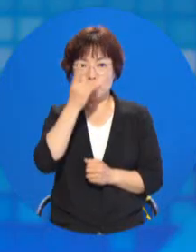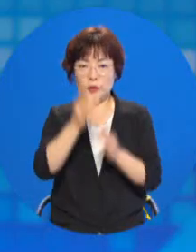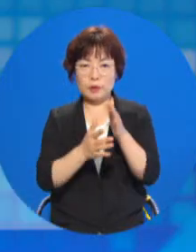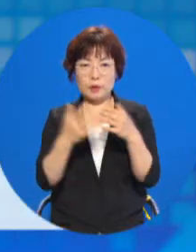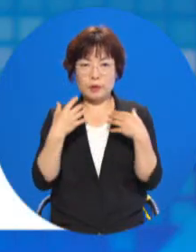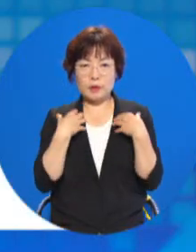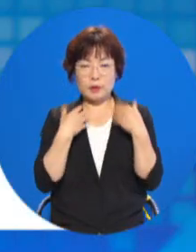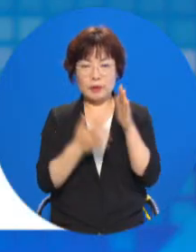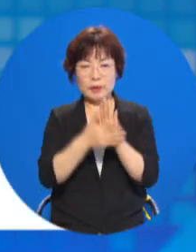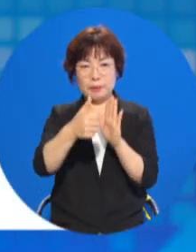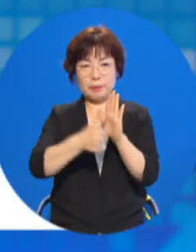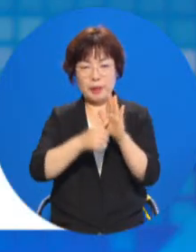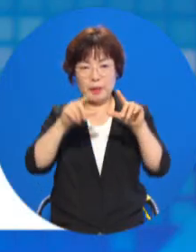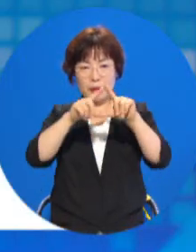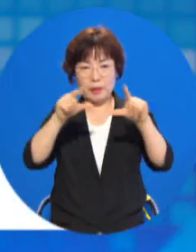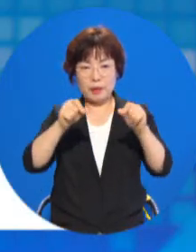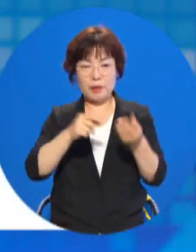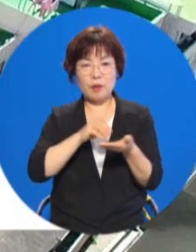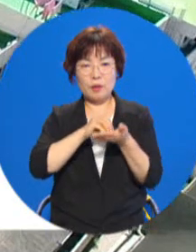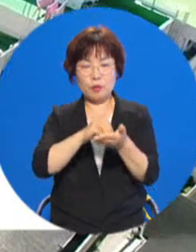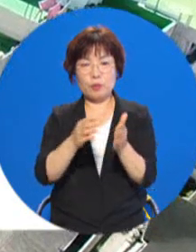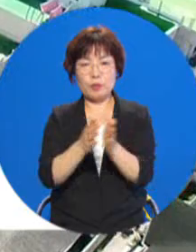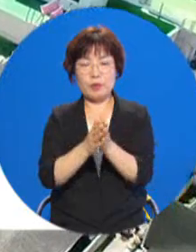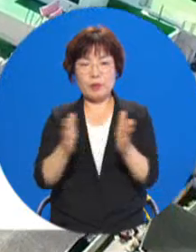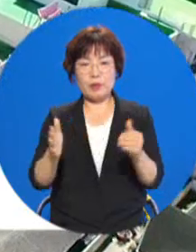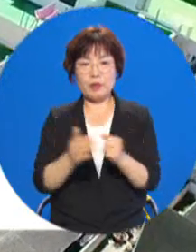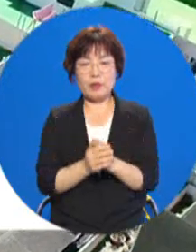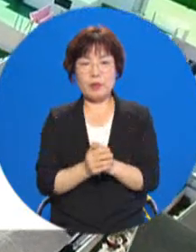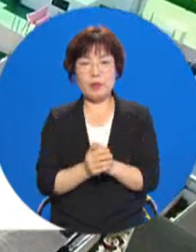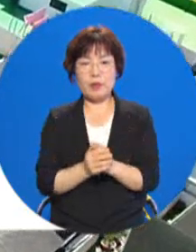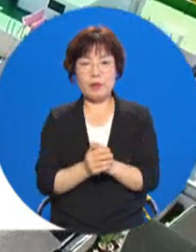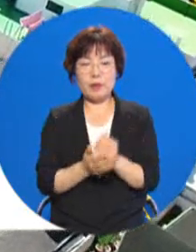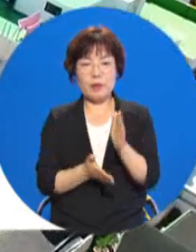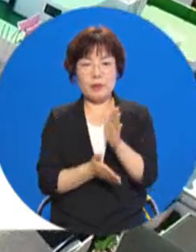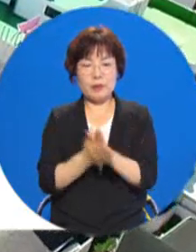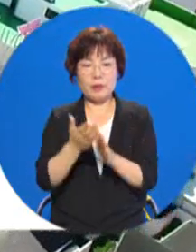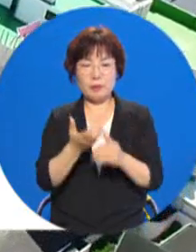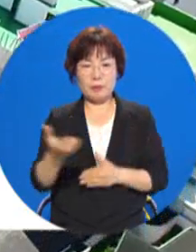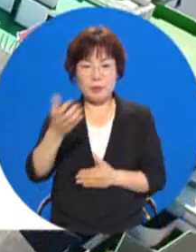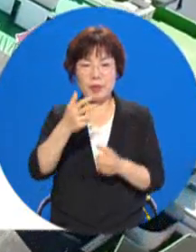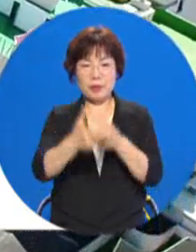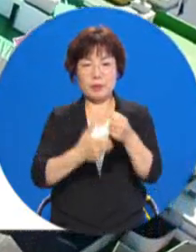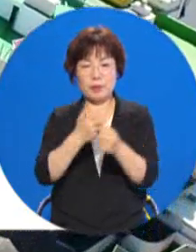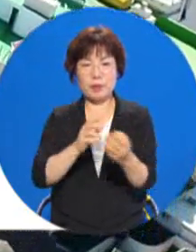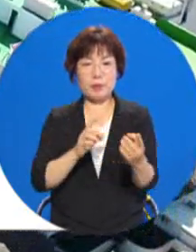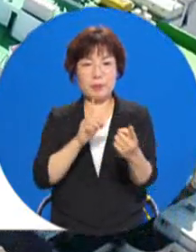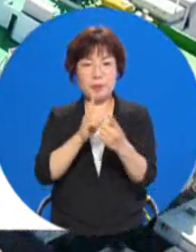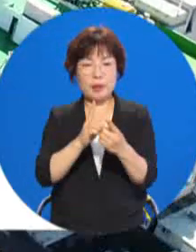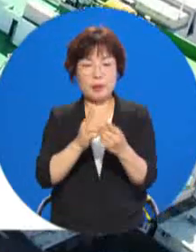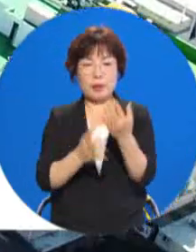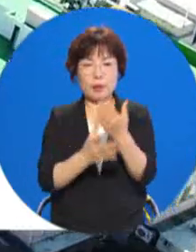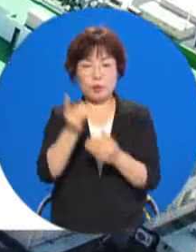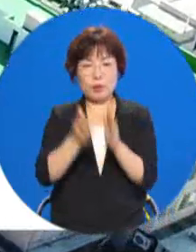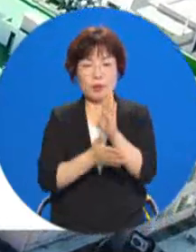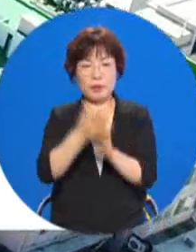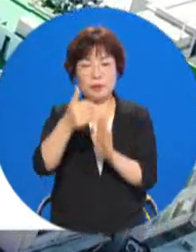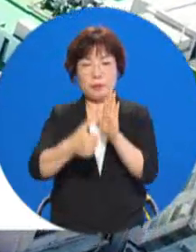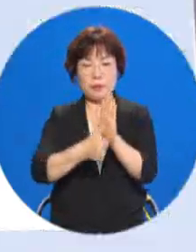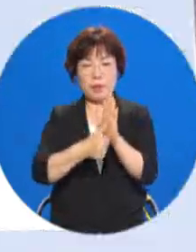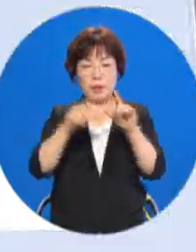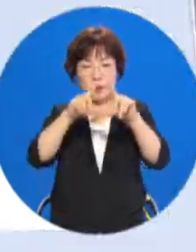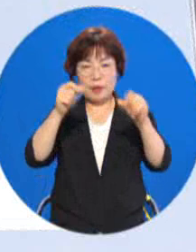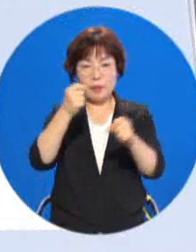순천시가 도시 브랜드 슬로건 공모에 나섭니다. 순천시는 시 승격 70주년을 맞는 올해 통합 도시 브랜드 개발을